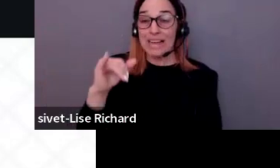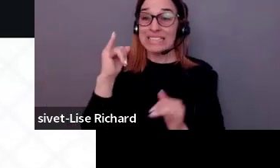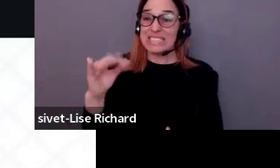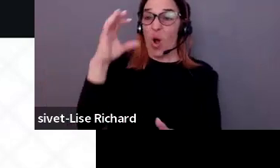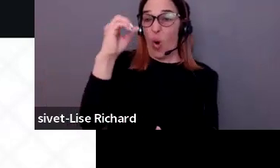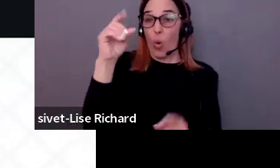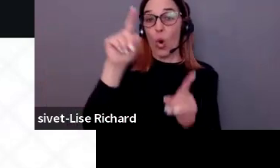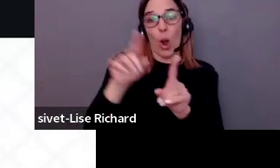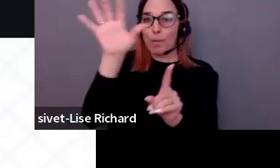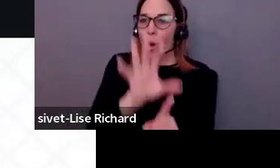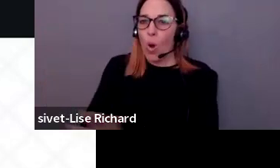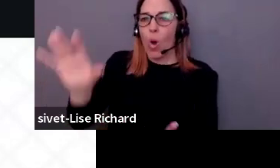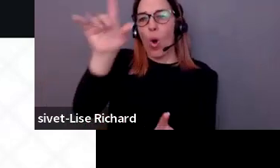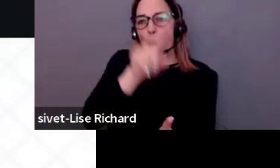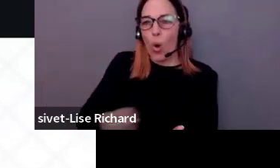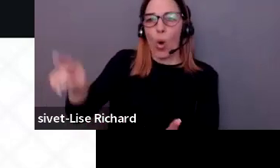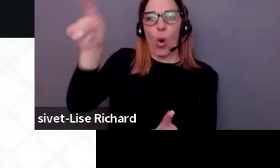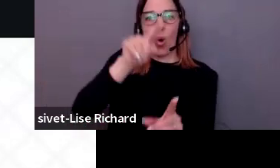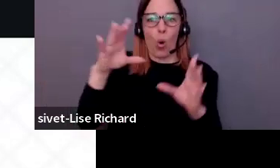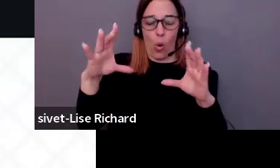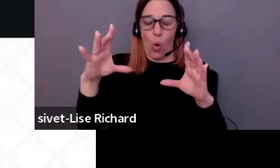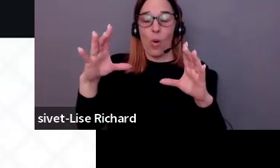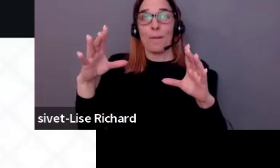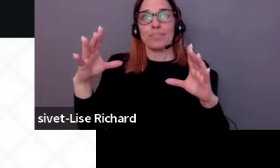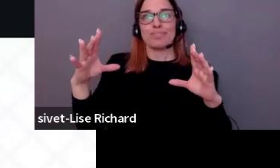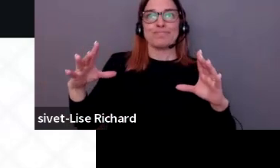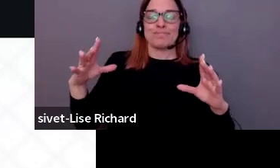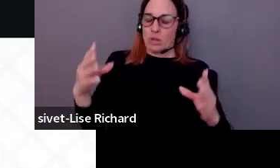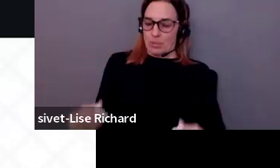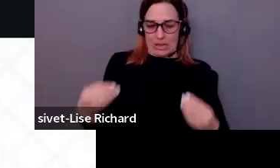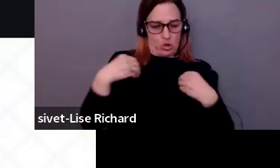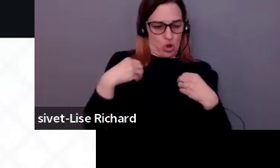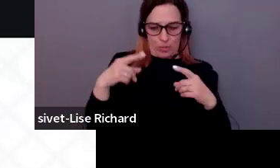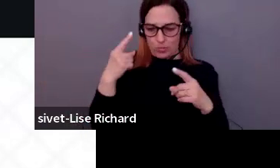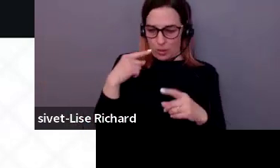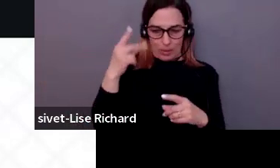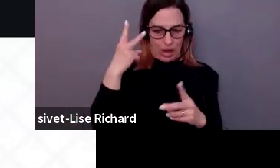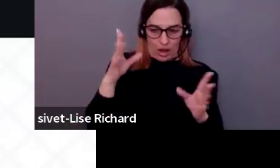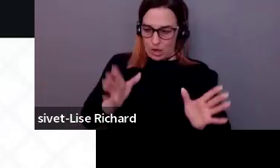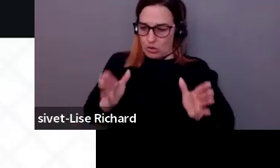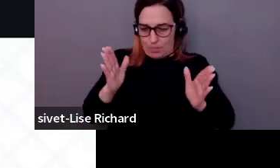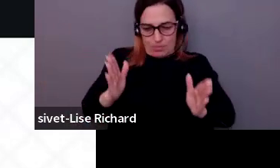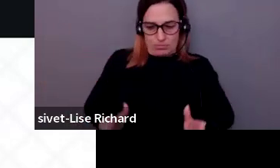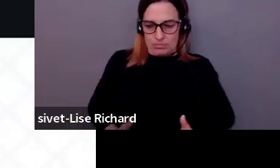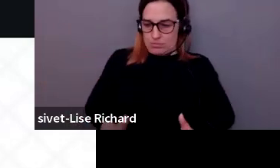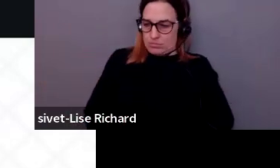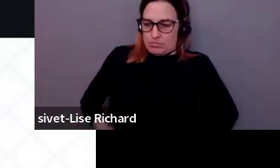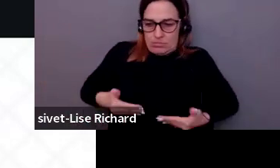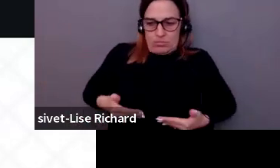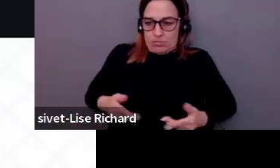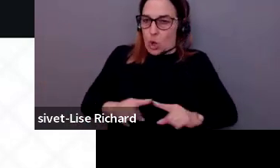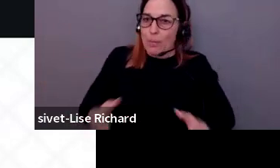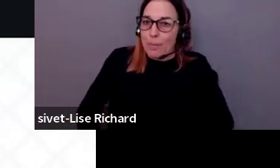en rondeur, on va essayer de venir créer de l'effet de verticalité, OK, d'étirer